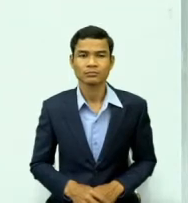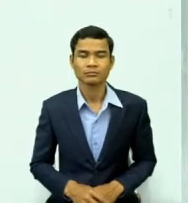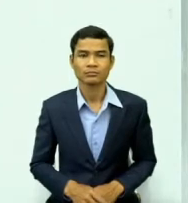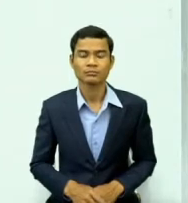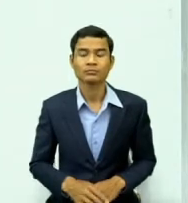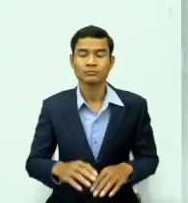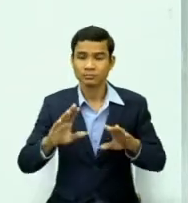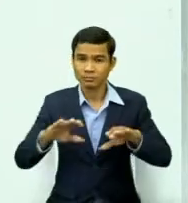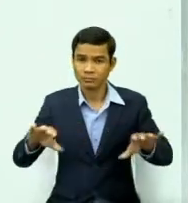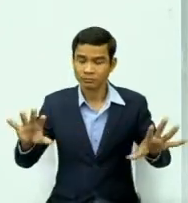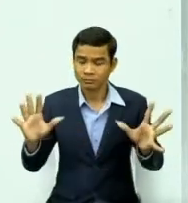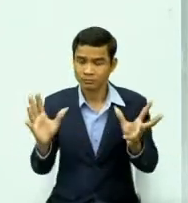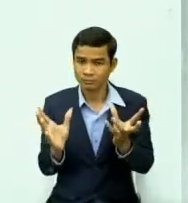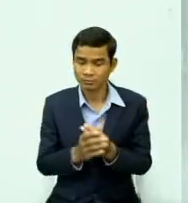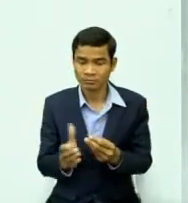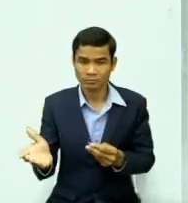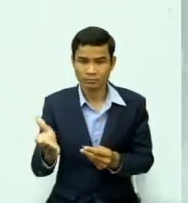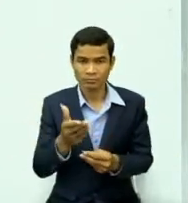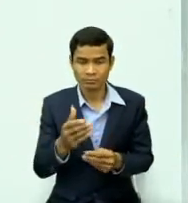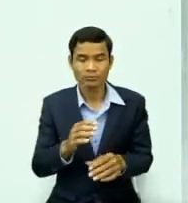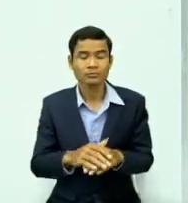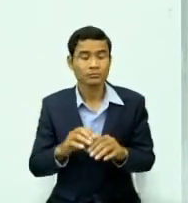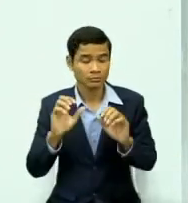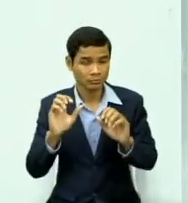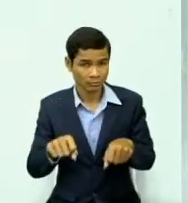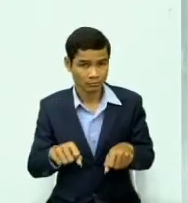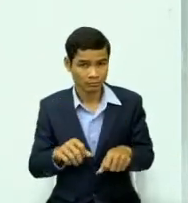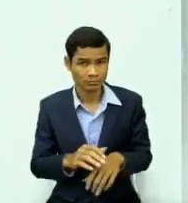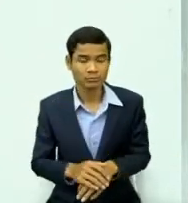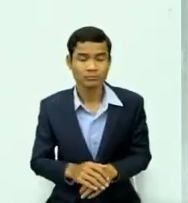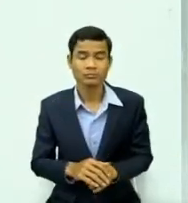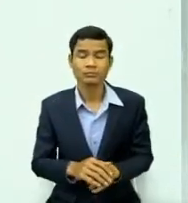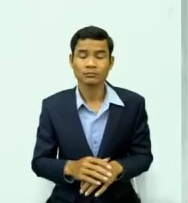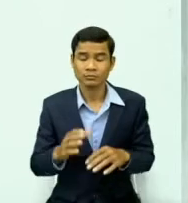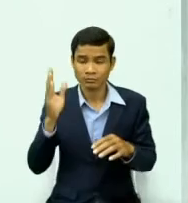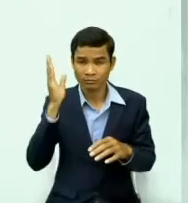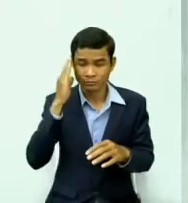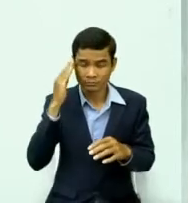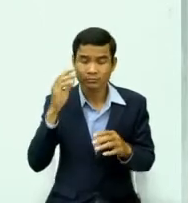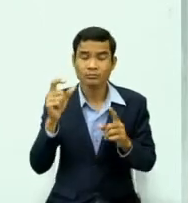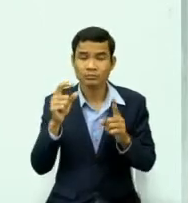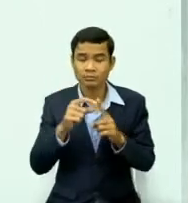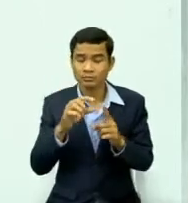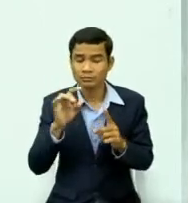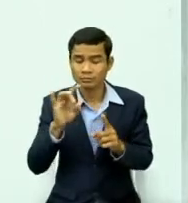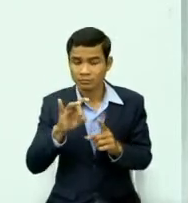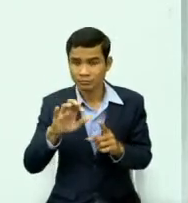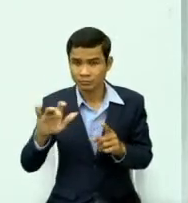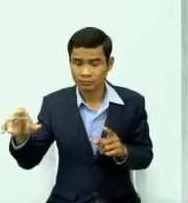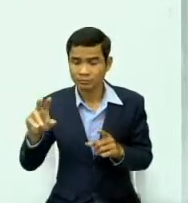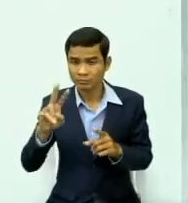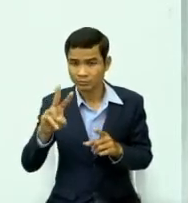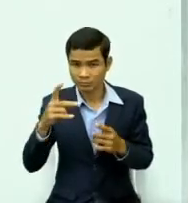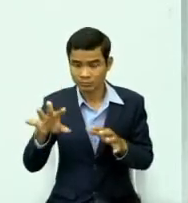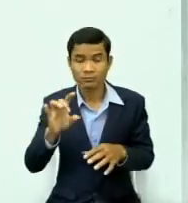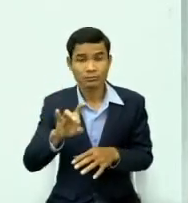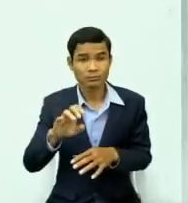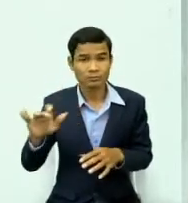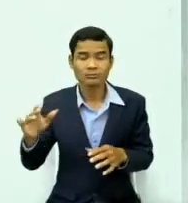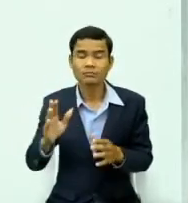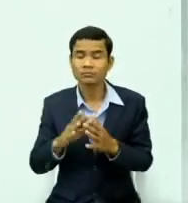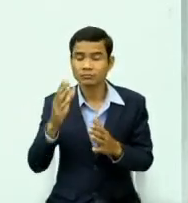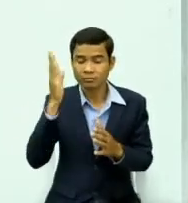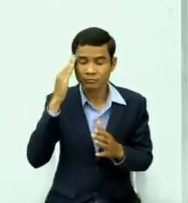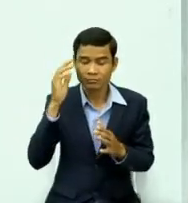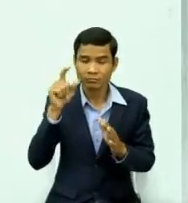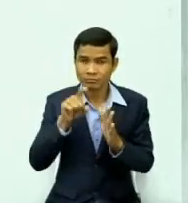chà con từng ác nía ông bay mày ní con từng ác nía chà bàn scop chân chân nẹp bì hai chà con từng ác nía đăng tế chùm nón chân mê